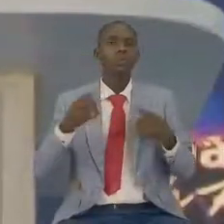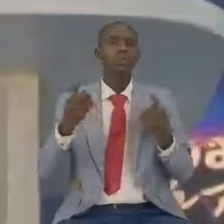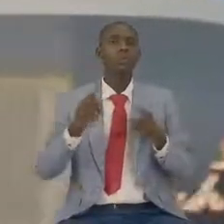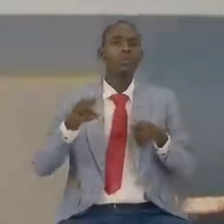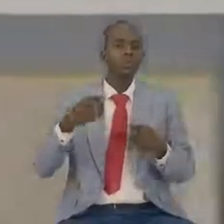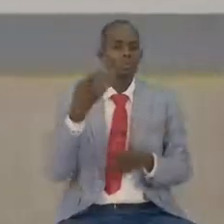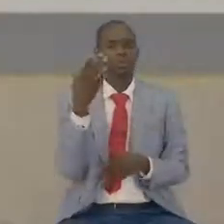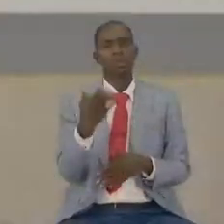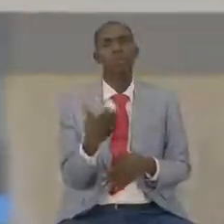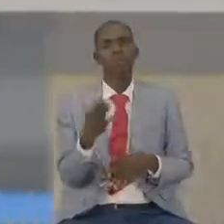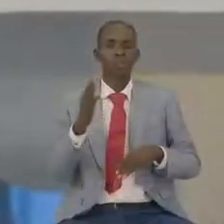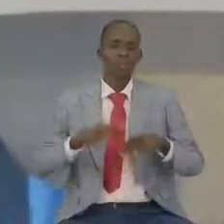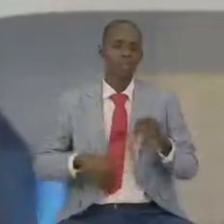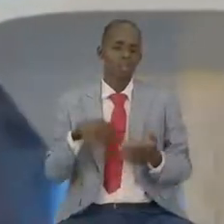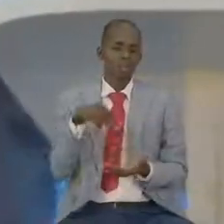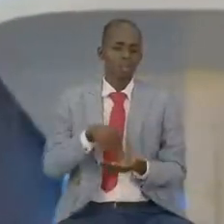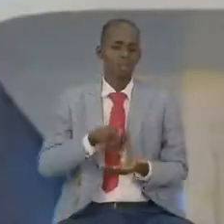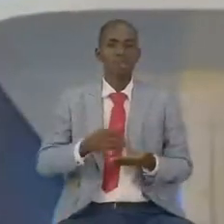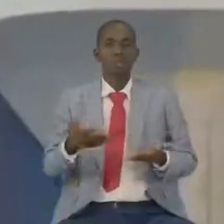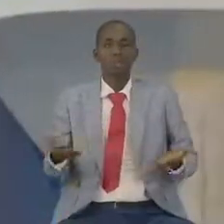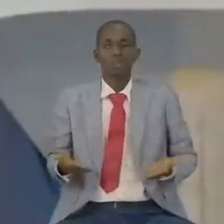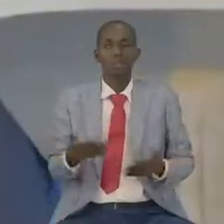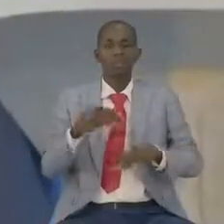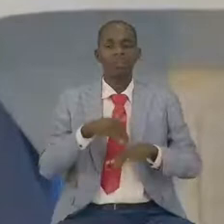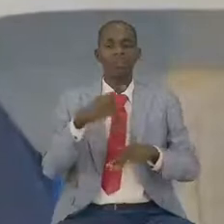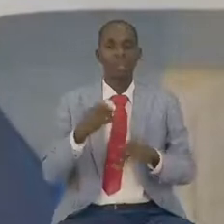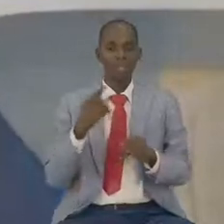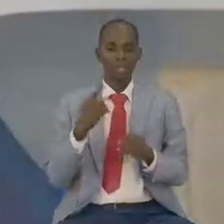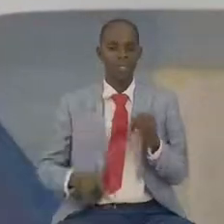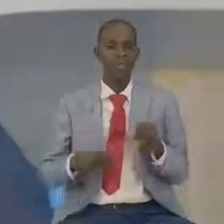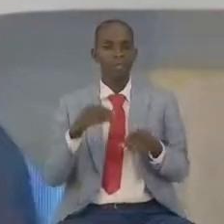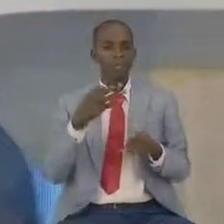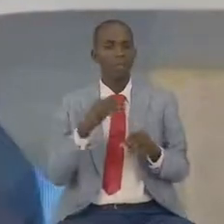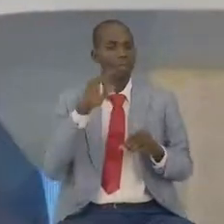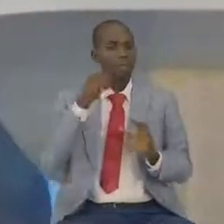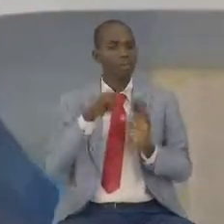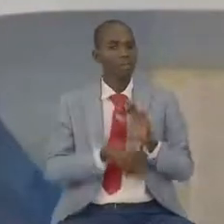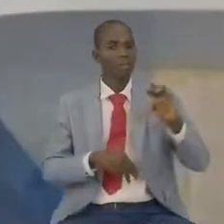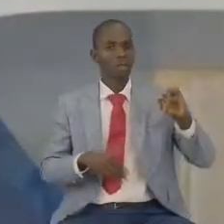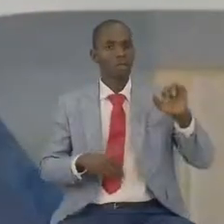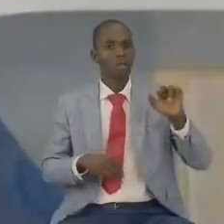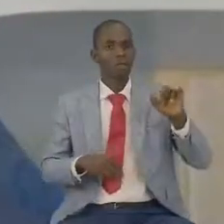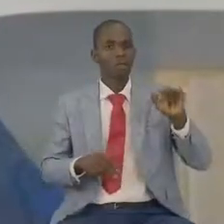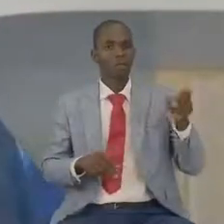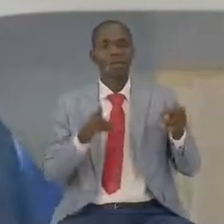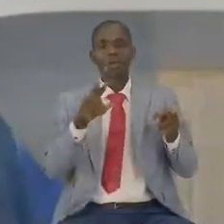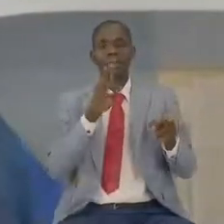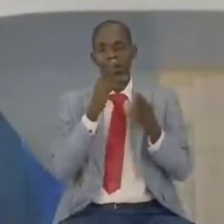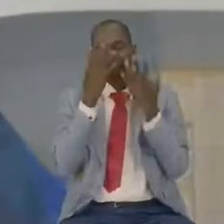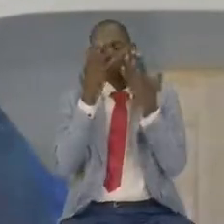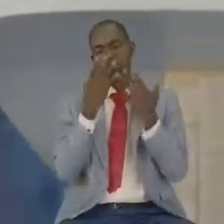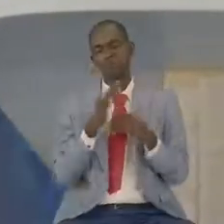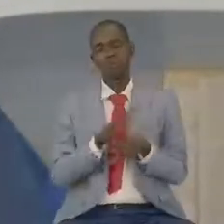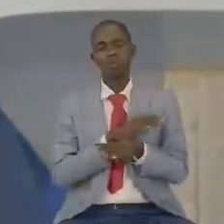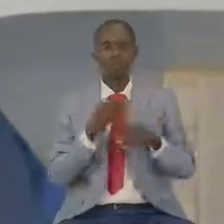là-bas. Au lieu de rester là, à Mara, et vous êtes